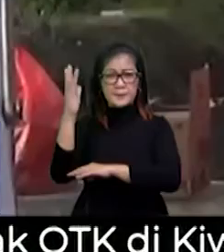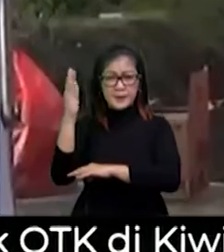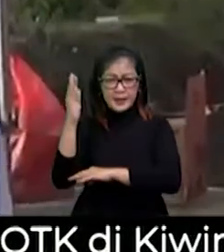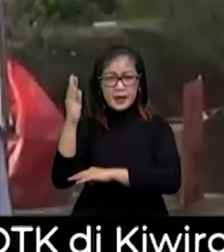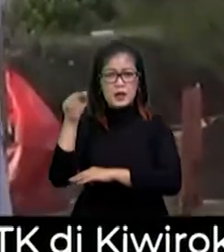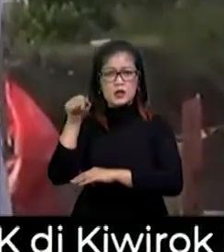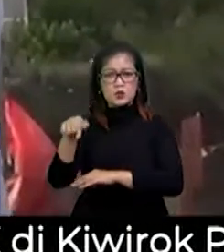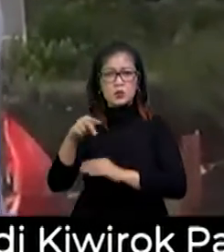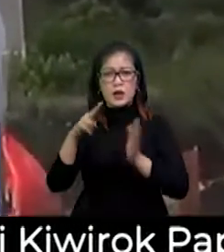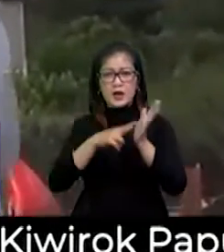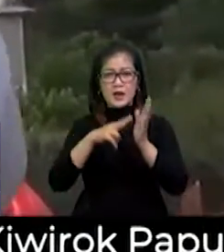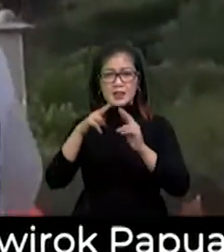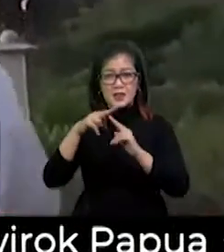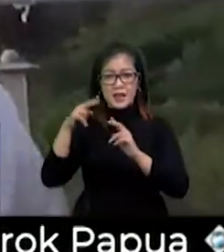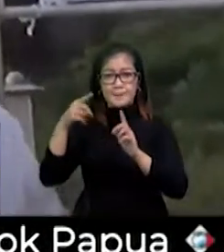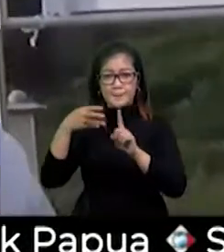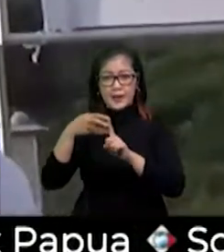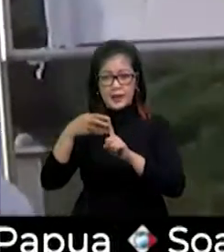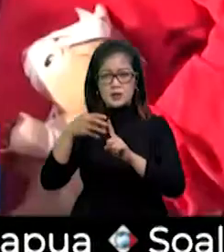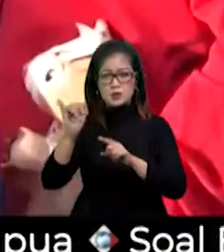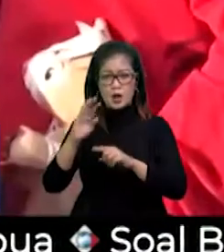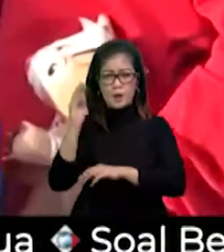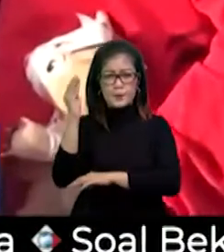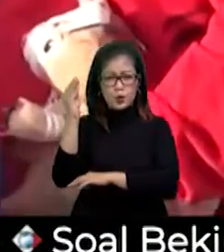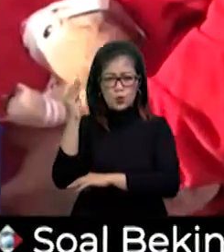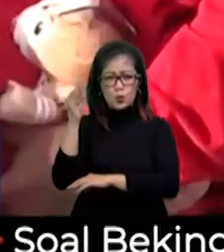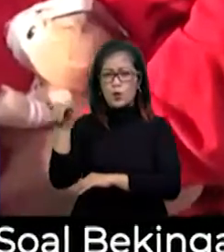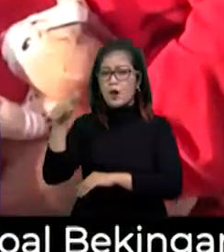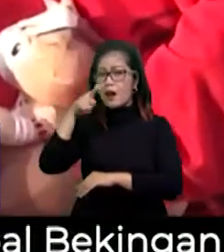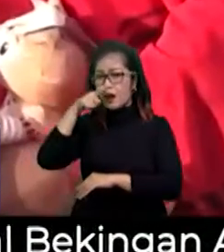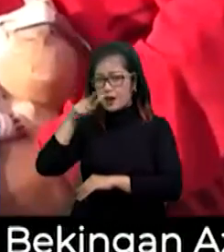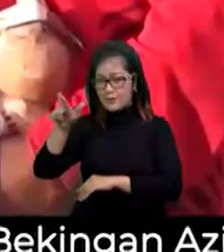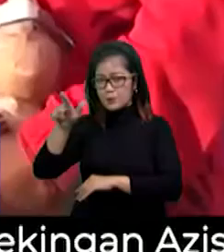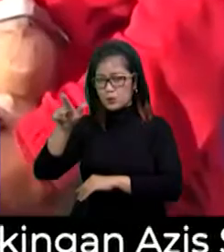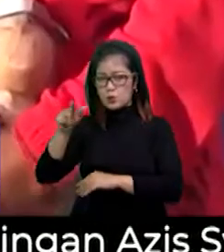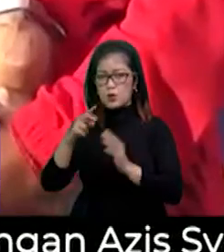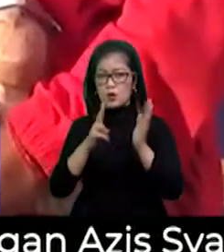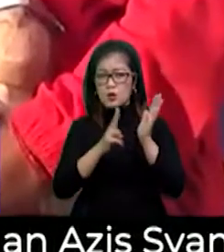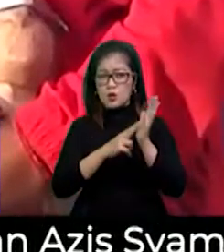dan perunggu diraih dari Provinsi Lampung. Di nomor menembak